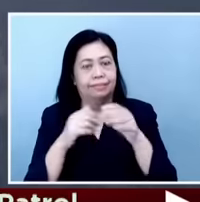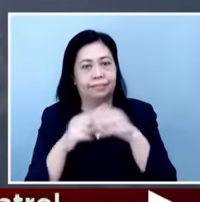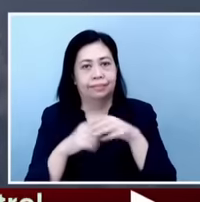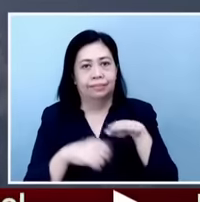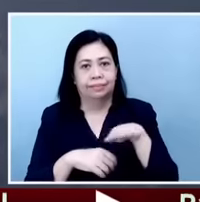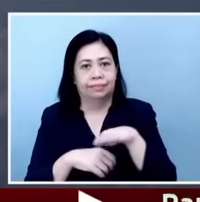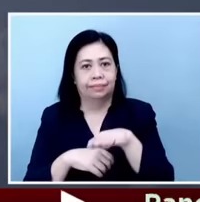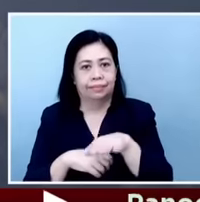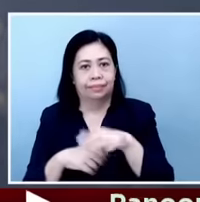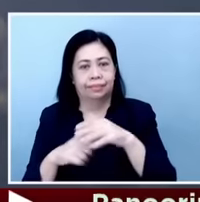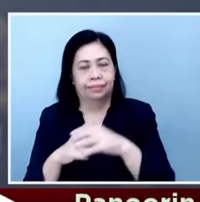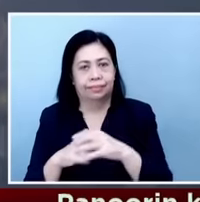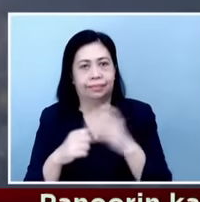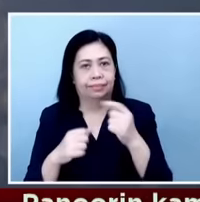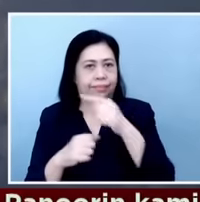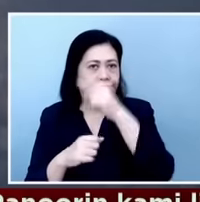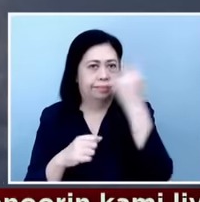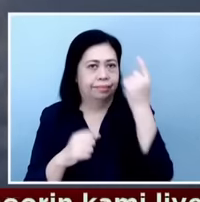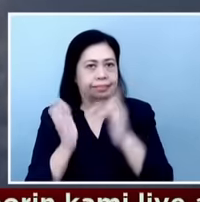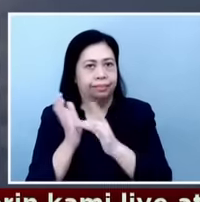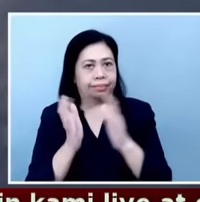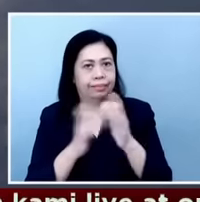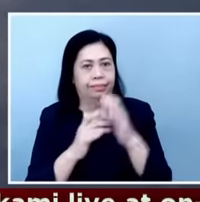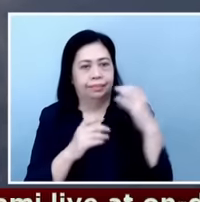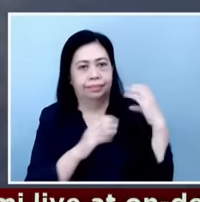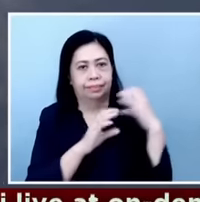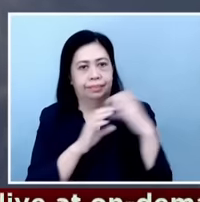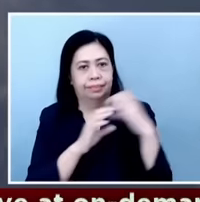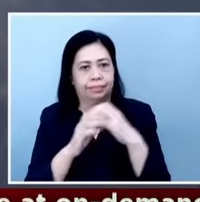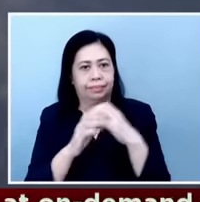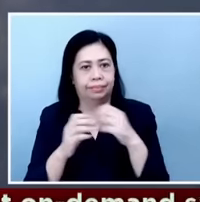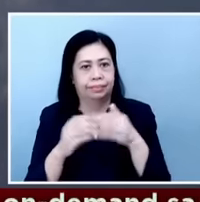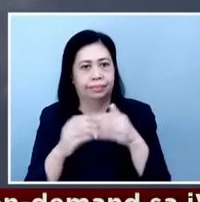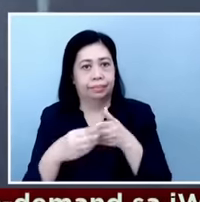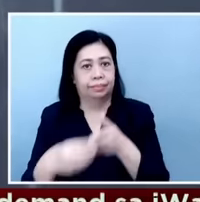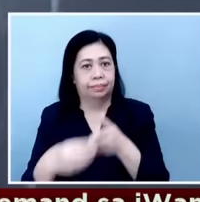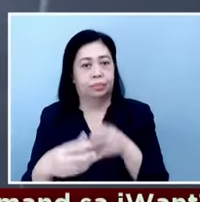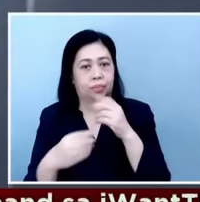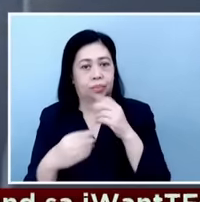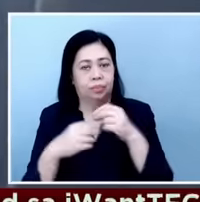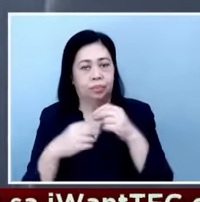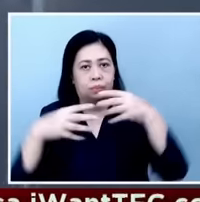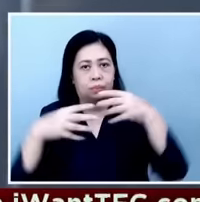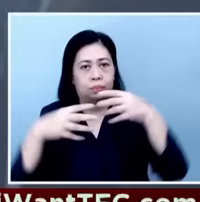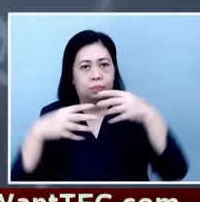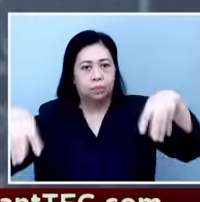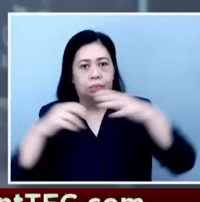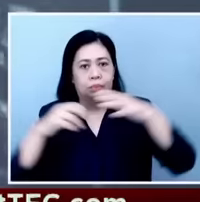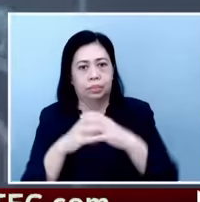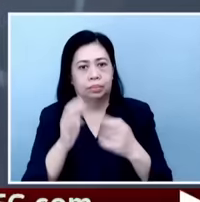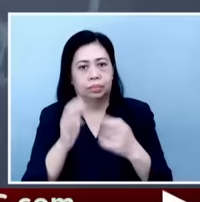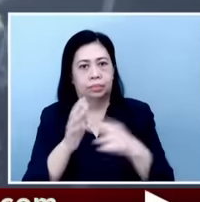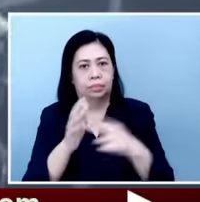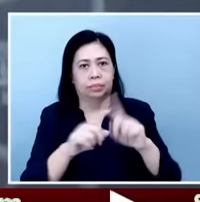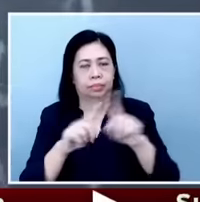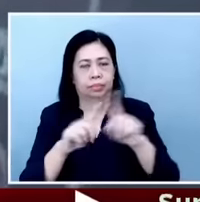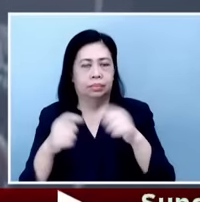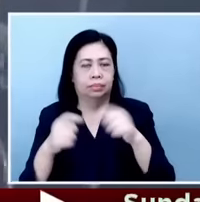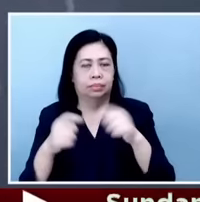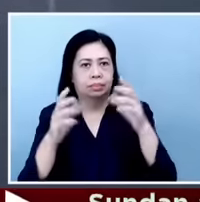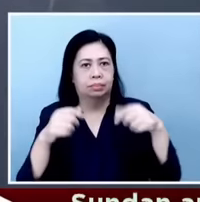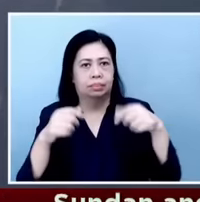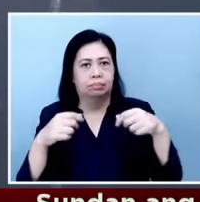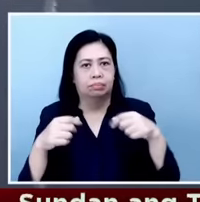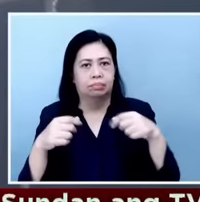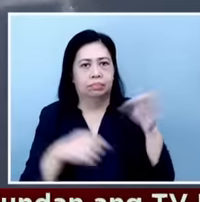ng mahal na poong Nazareno. Mga nangunguna po ay ang mga banderitas na kinatawa ng iba't ibang lugar dito sa Metro